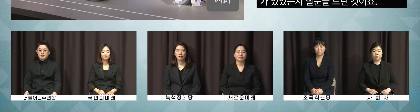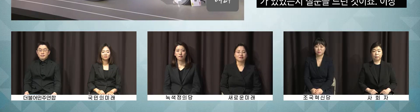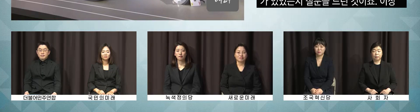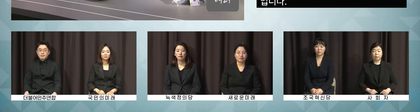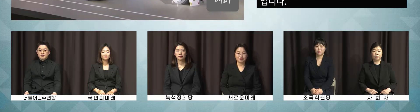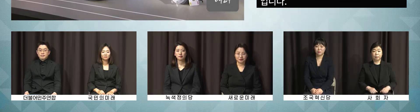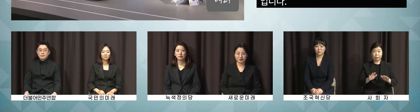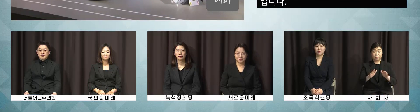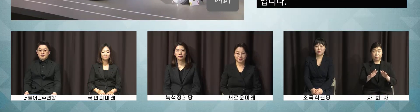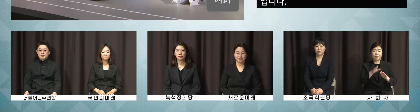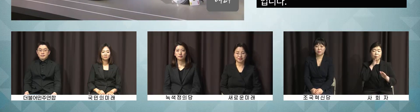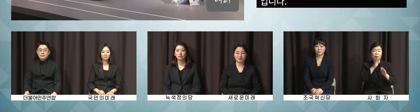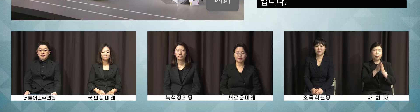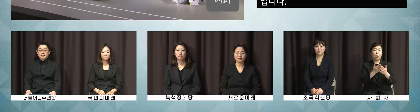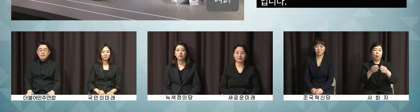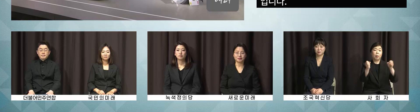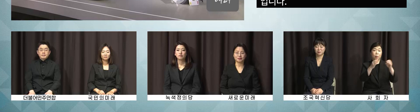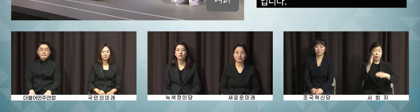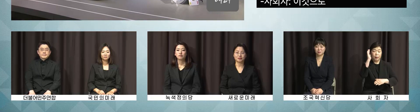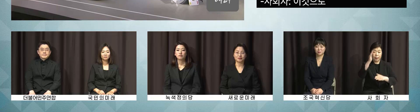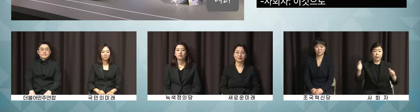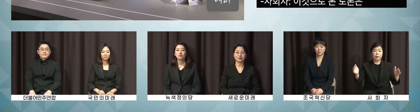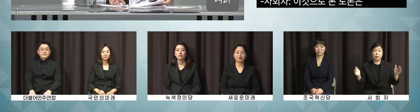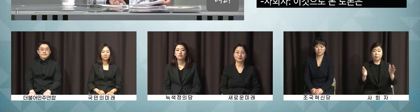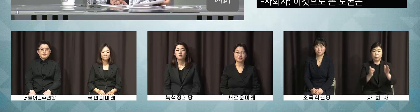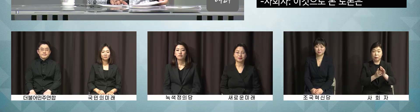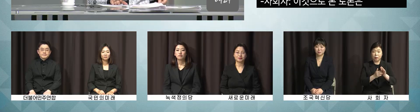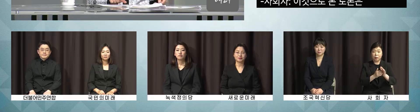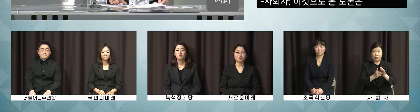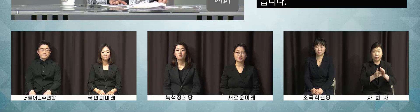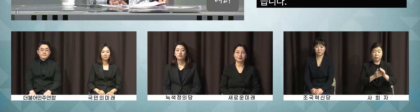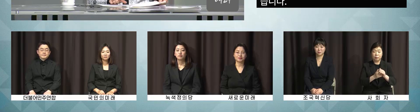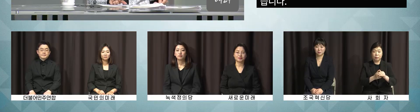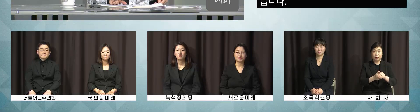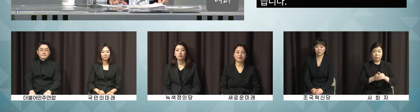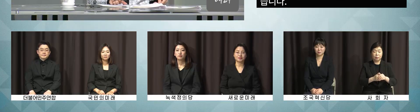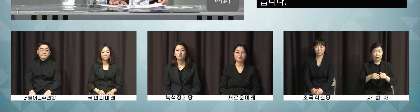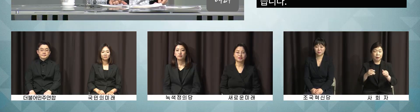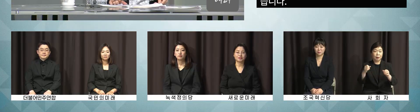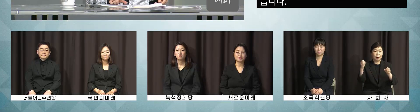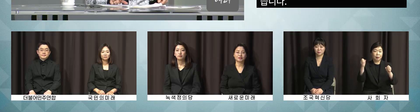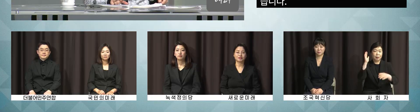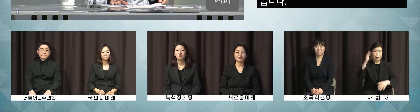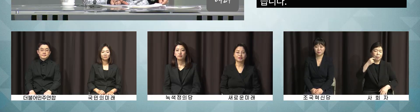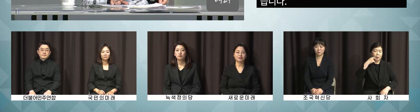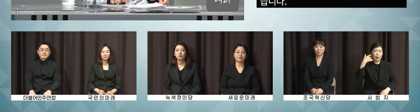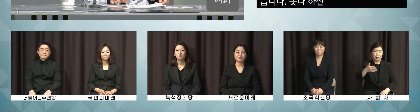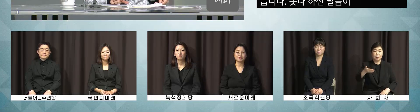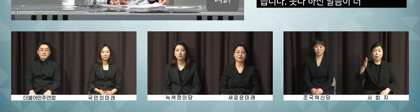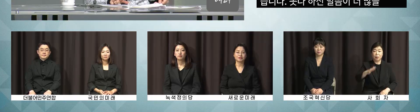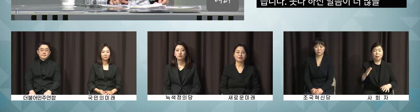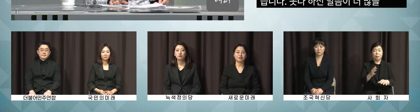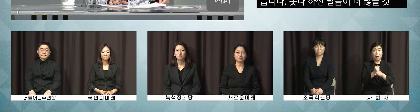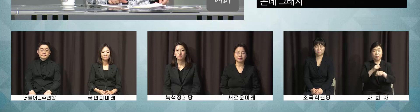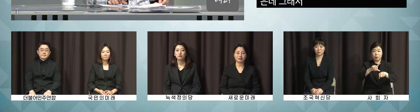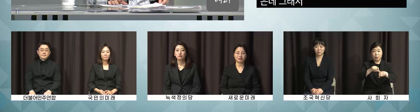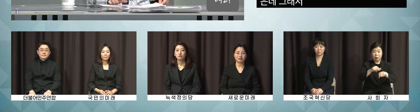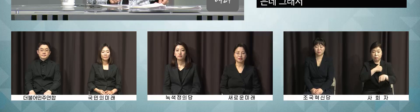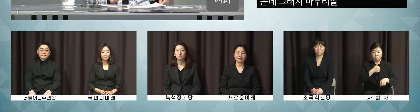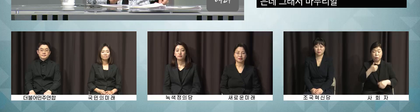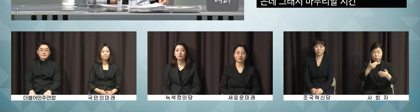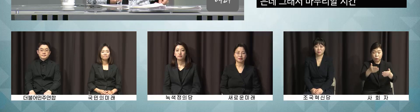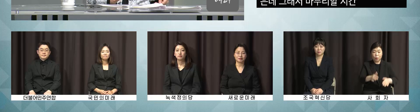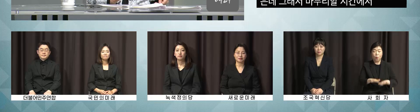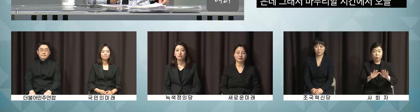네, 이것으로 본 토론은 모두 끝났습니다. 못다 하신 말씀이 다 많을 것 같은데 그래서 마무리할 시간에서